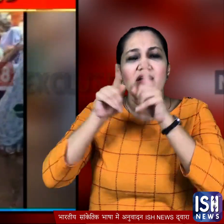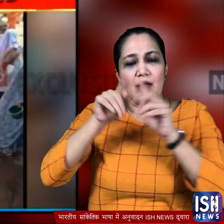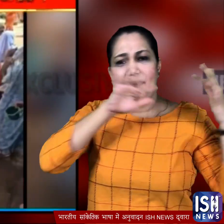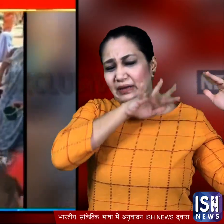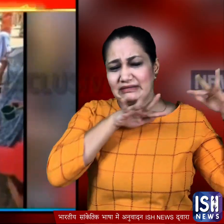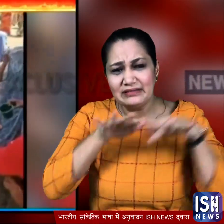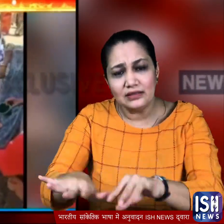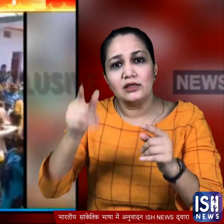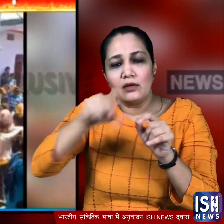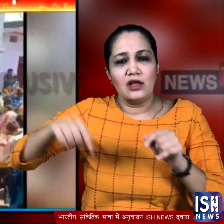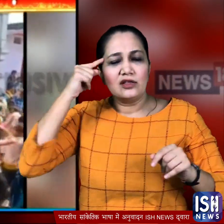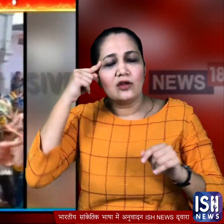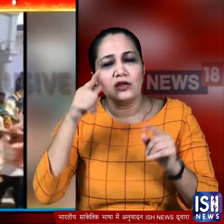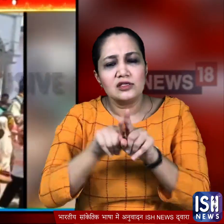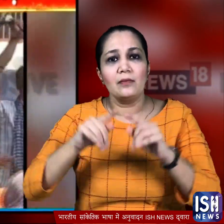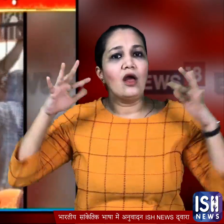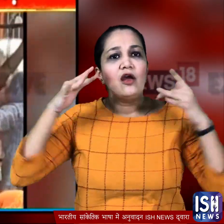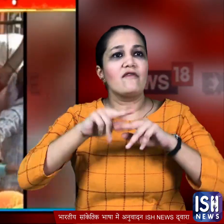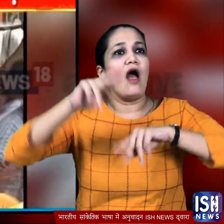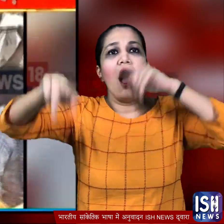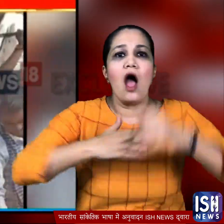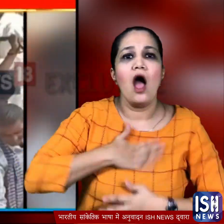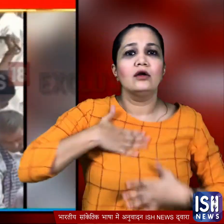हुई भीड़ को देखकर ऐसा लगा जैसे कोई मेला लगा हो।